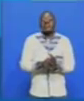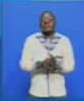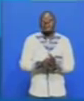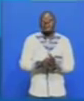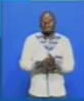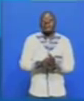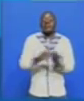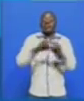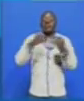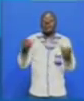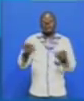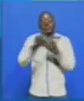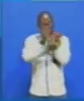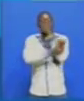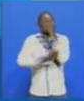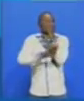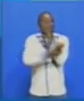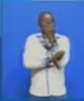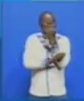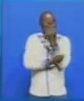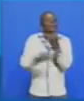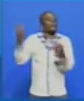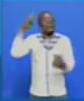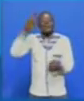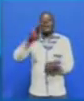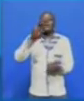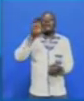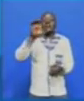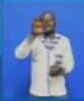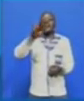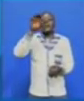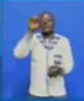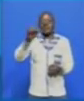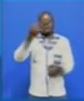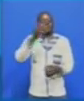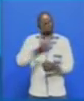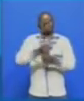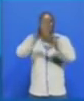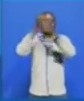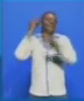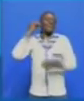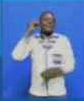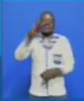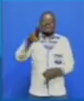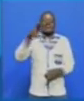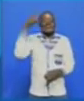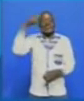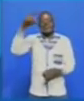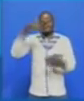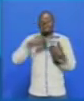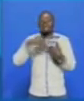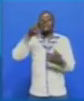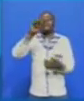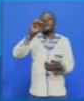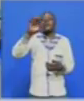Actualité à l'international, Cristiano Ronaldo remporte le Ballon d'Or édition 2017. L'attaquant portugais du Real Madrid a reçu